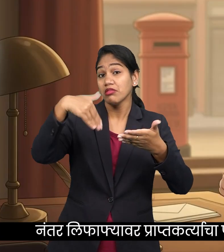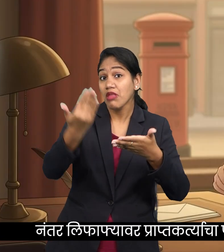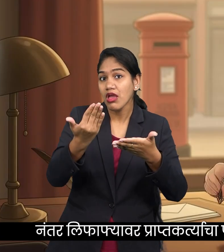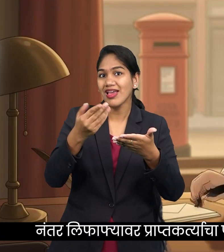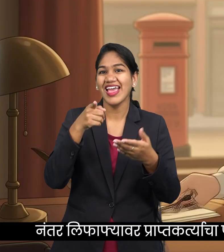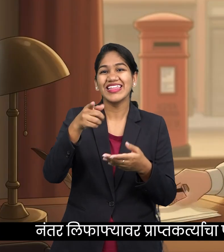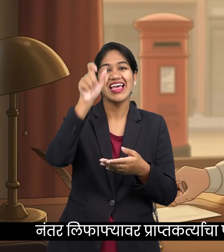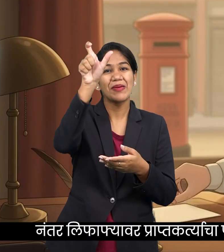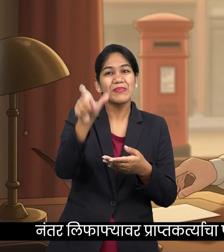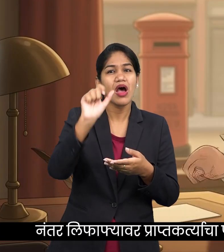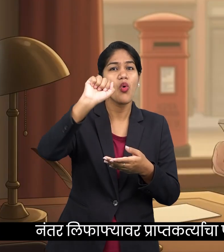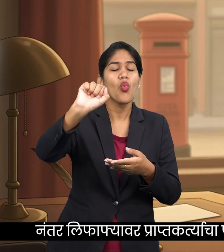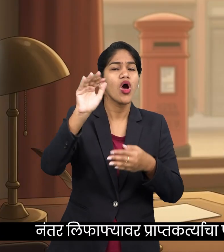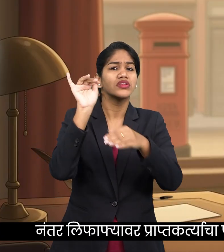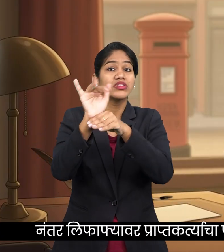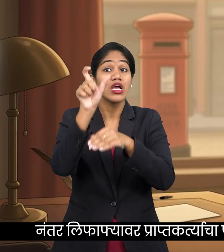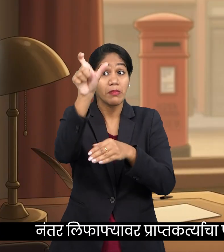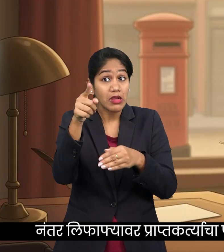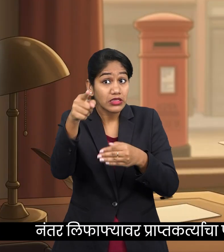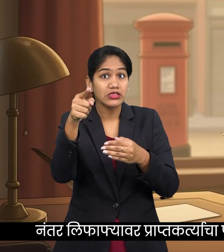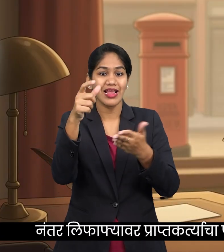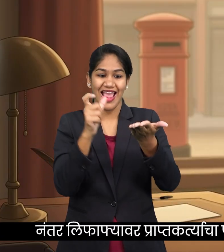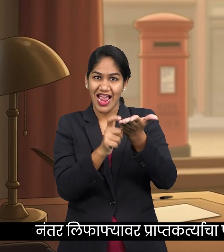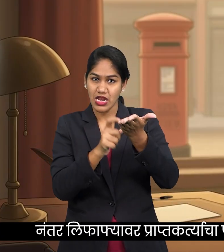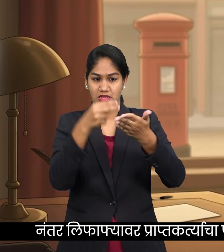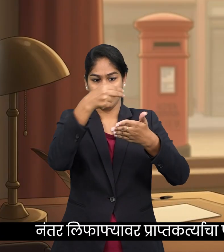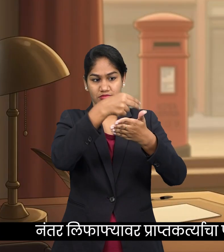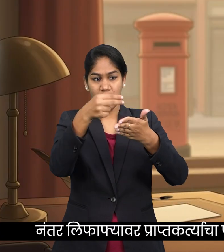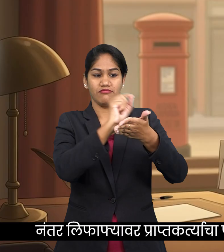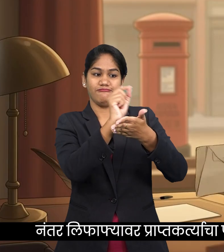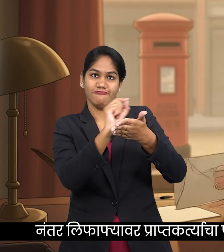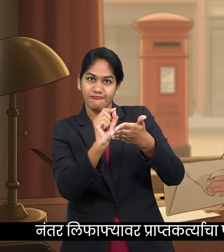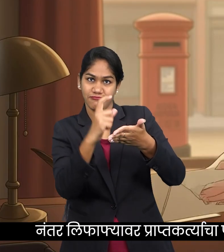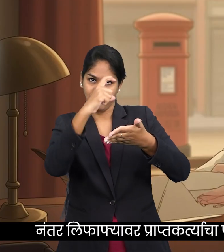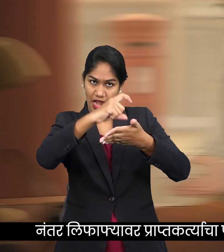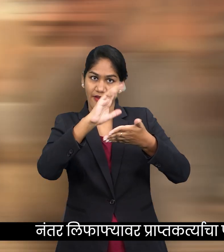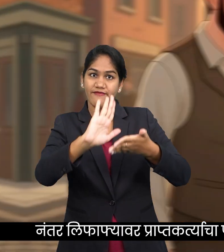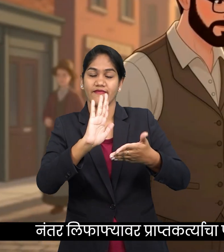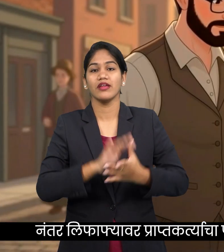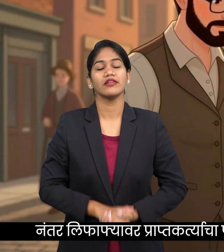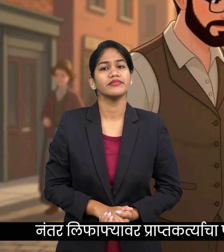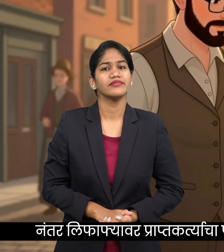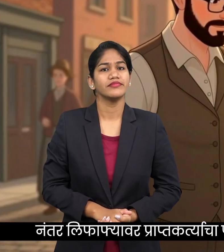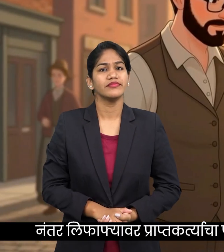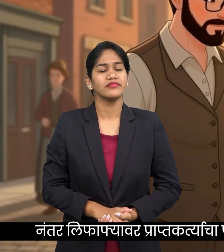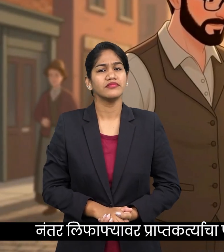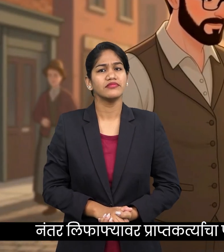नंतर लिफाफ्यावर प्राप्तकर्त्याचा पत्ता लिहायचे आणि तो पोस्ट बॉक्समध्ये टाकायचे.